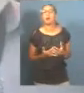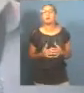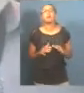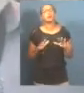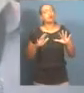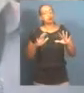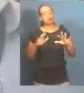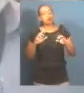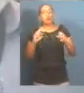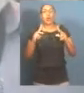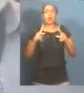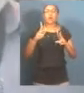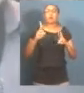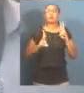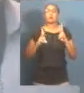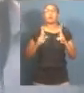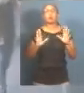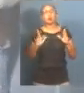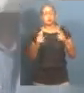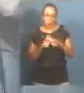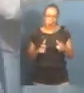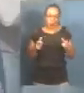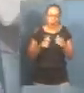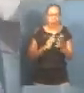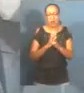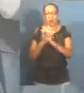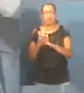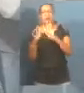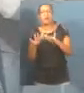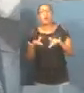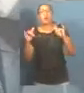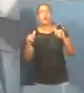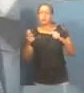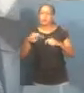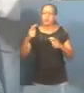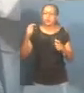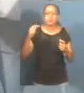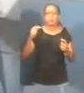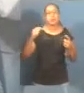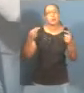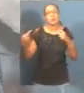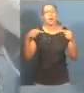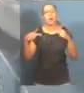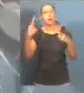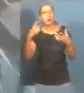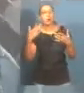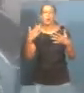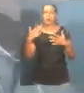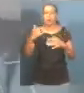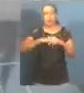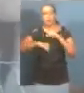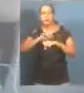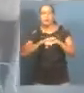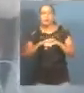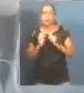on peut transformer le Congrès en forum où nous débattons pour élaborer des politiques ensemble. Mais à ce moment, on sort